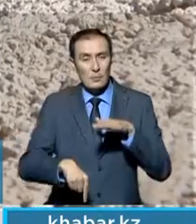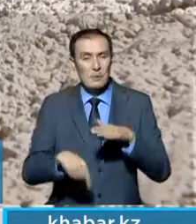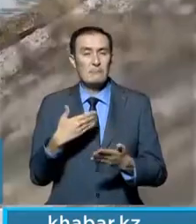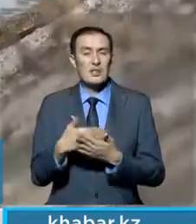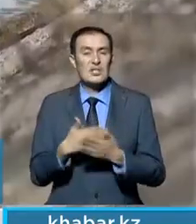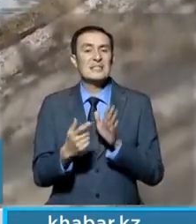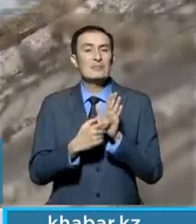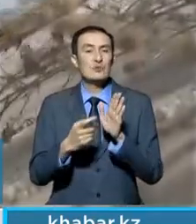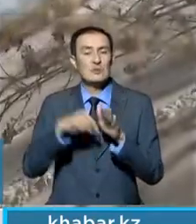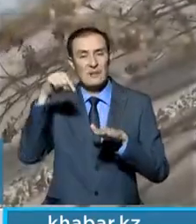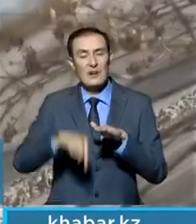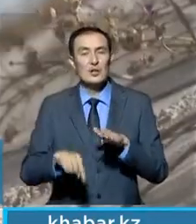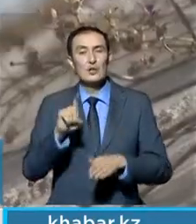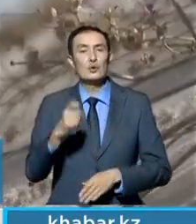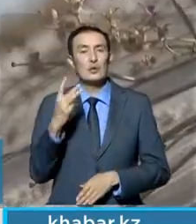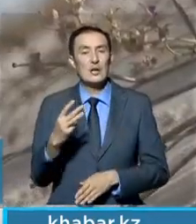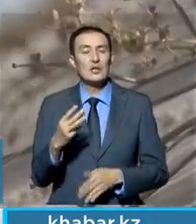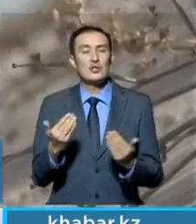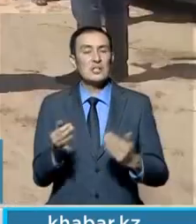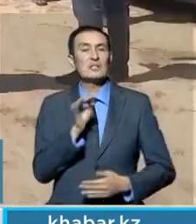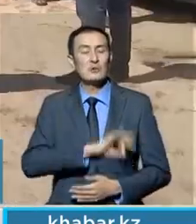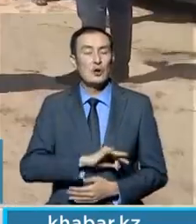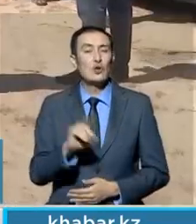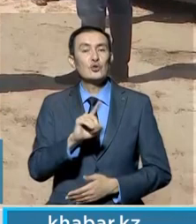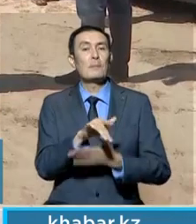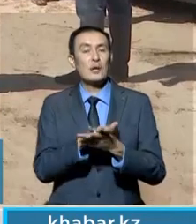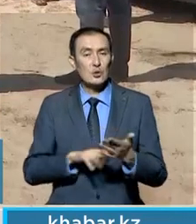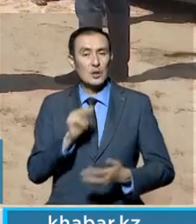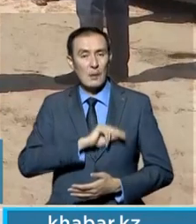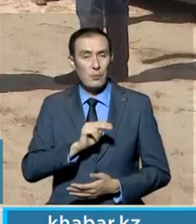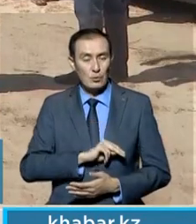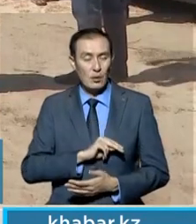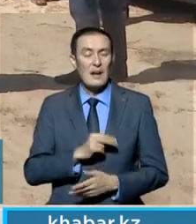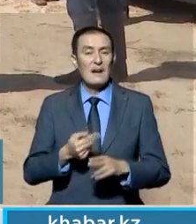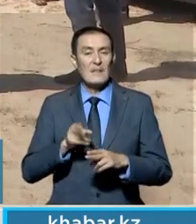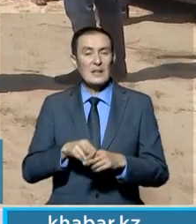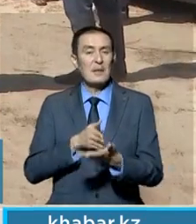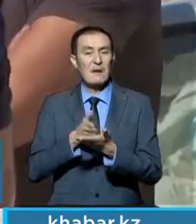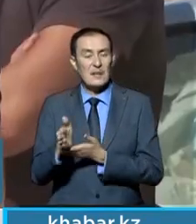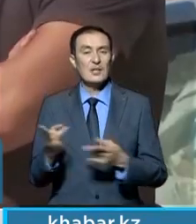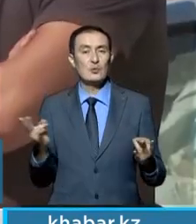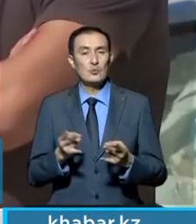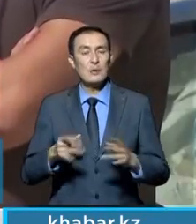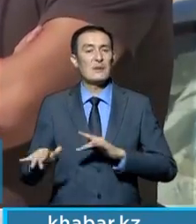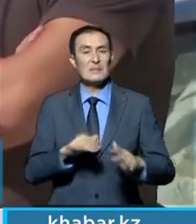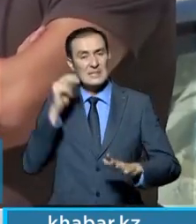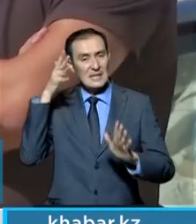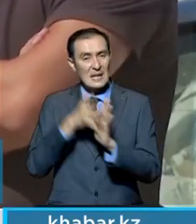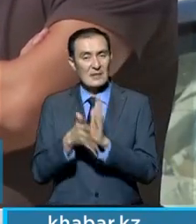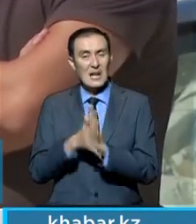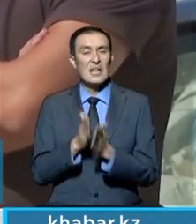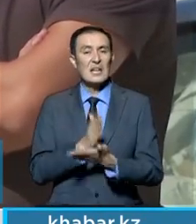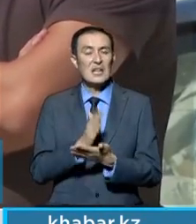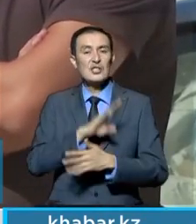почти 700 скважин, из них 103 уже используют. Но чтобы продолжить такую работу в таком вот направлении, необходимо провести исследование на